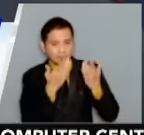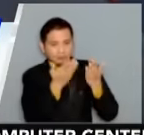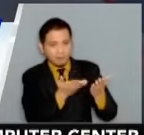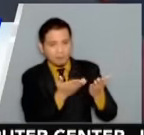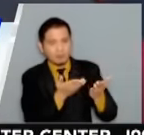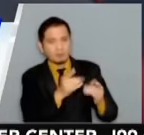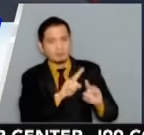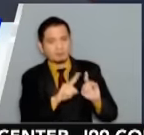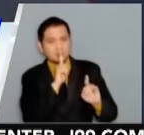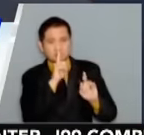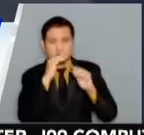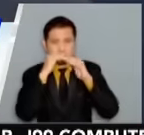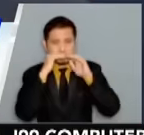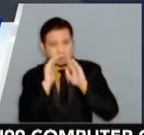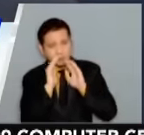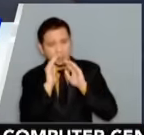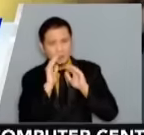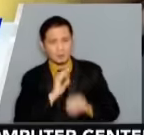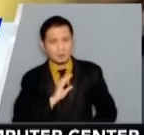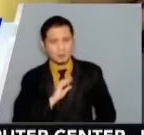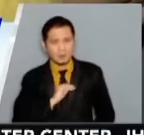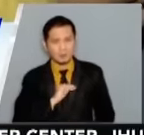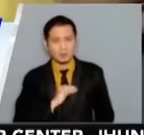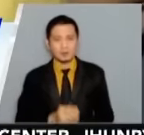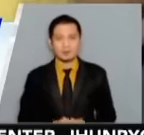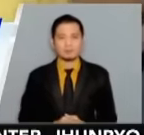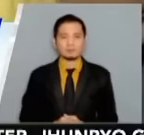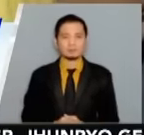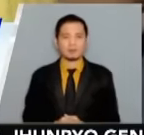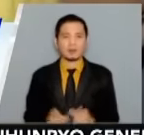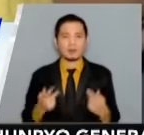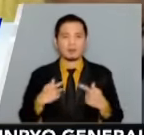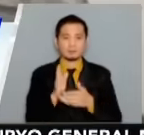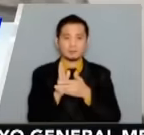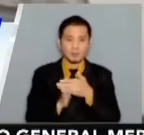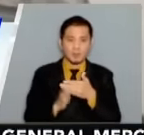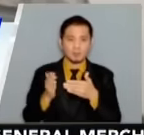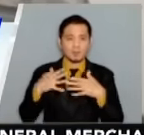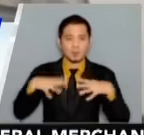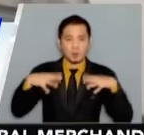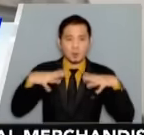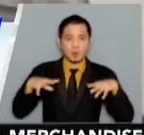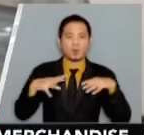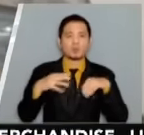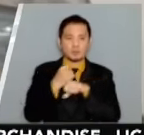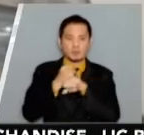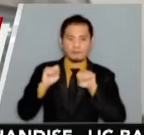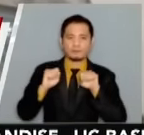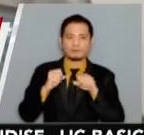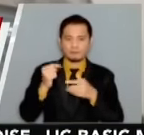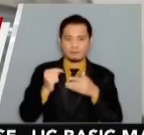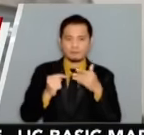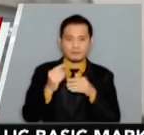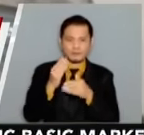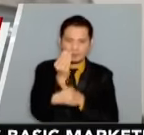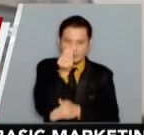nakakalungkot. Ilang piraso lang din ang damit ang nadala ni Aling Jocelyn. Ang hirap talaga, sir.